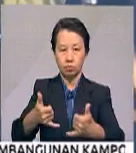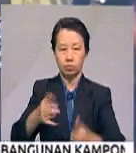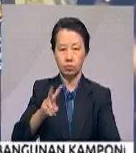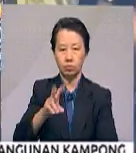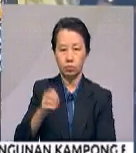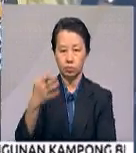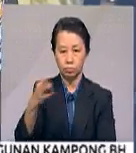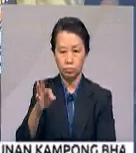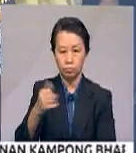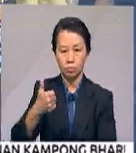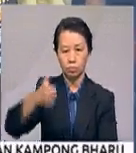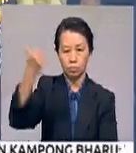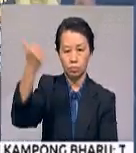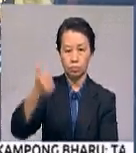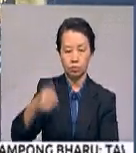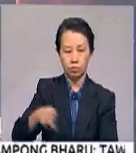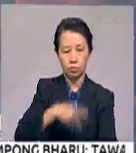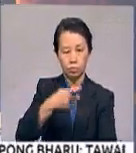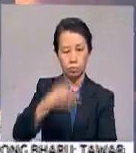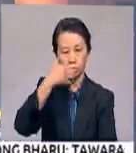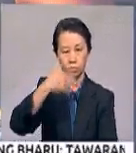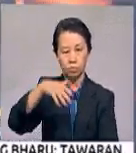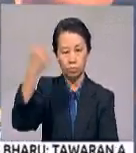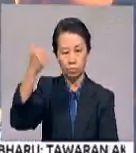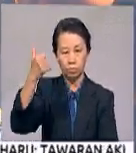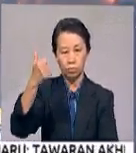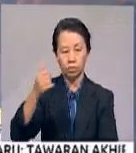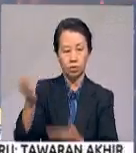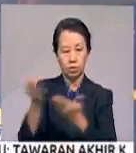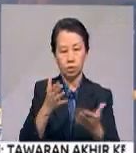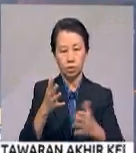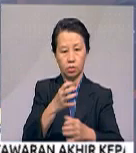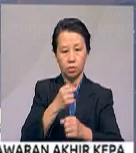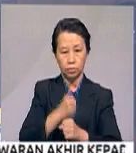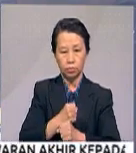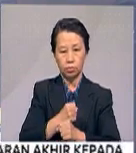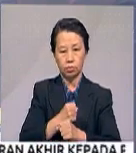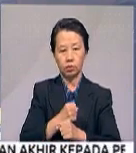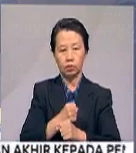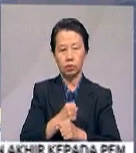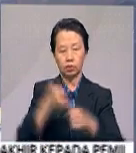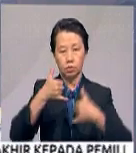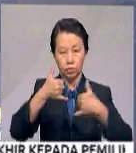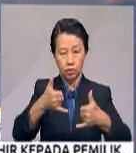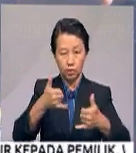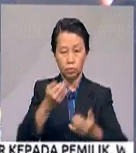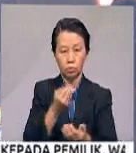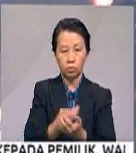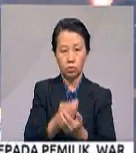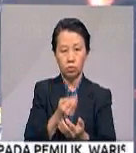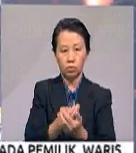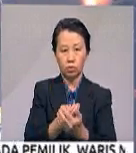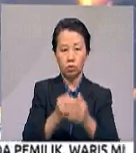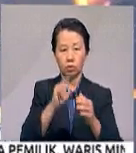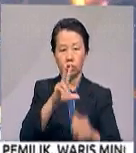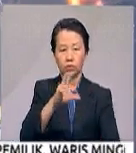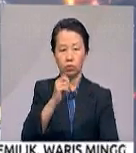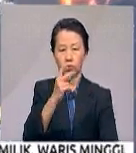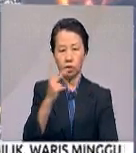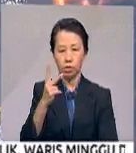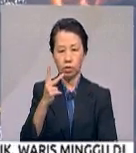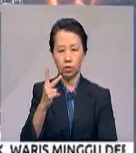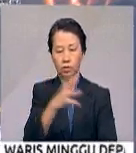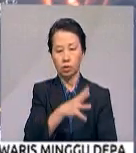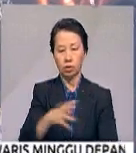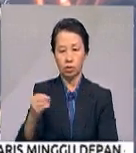dan turut memenangi persembahan terbaik yang membolehkannya membawa pulang dua trofi dan hadiah wang tunai sebanyak RM30,000